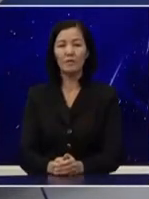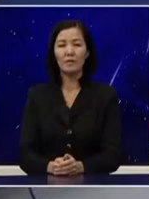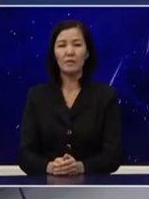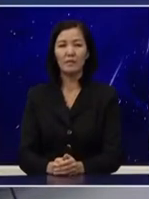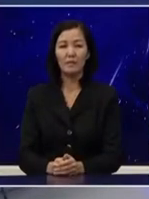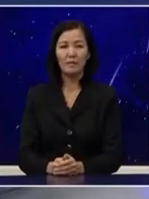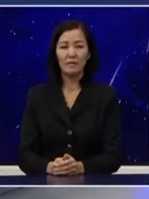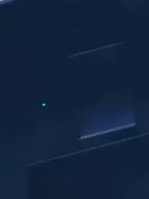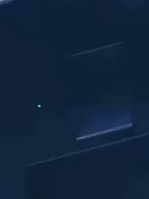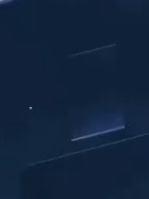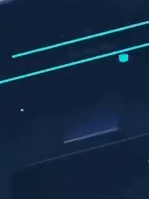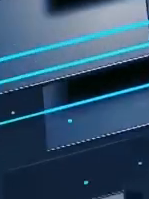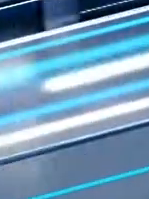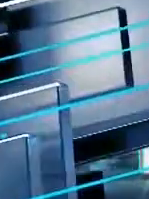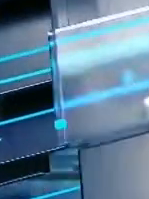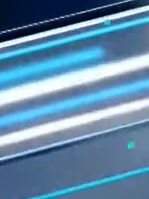көретіндеріңіз.